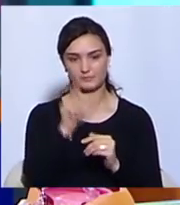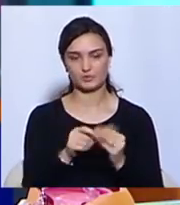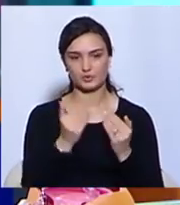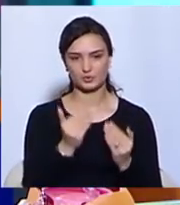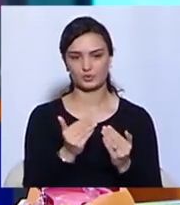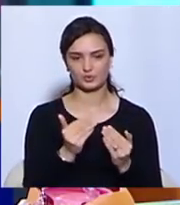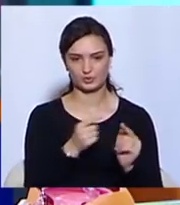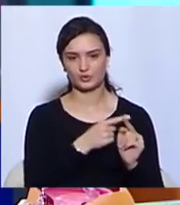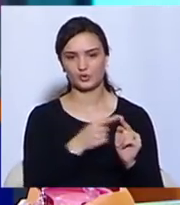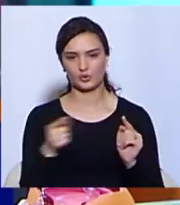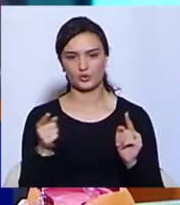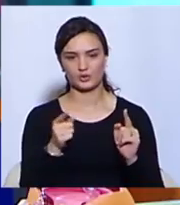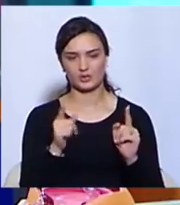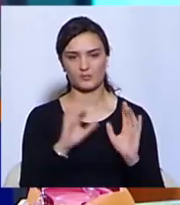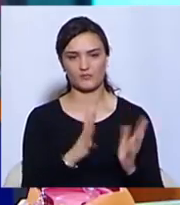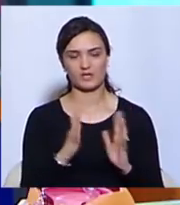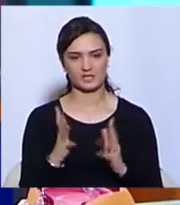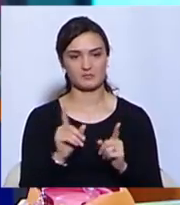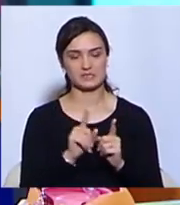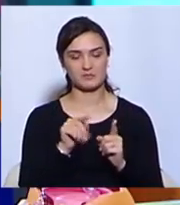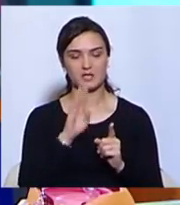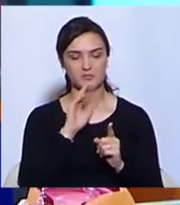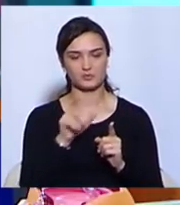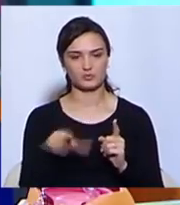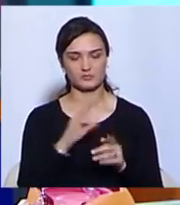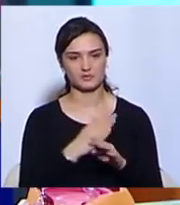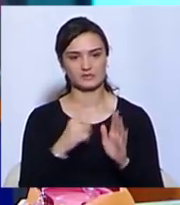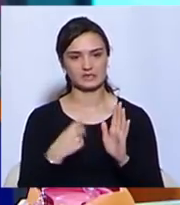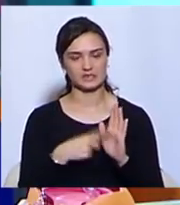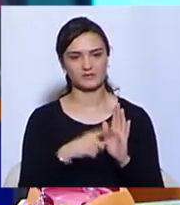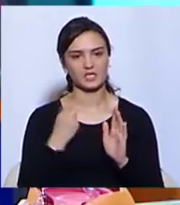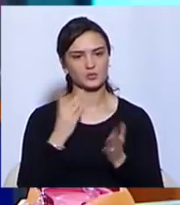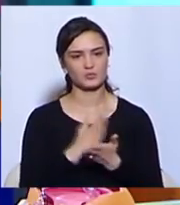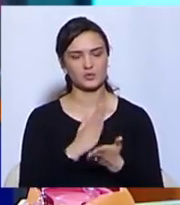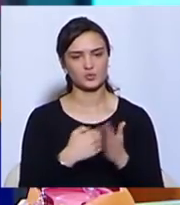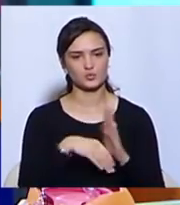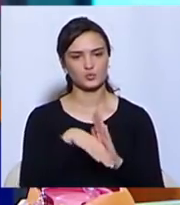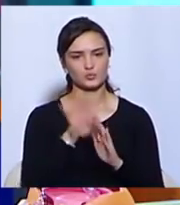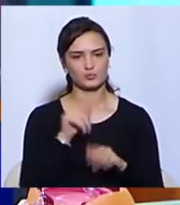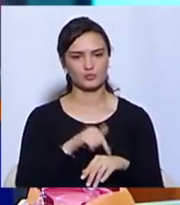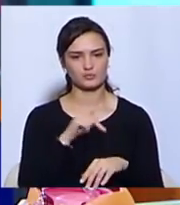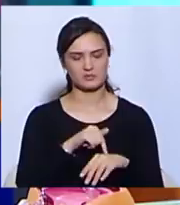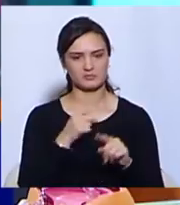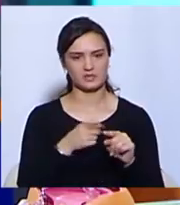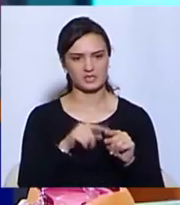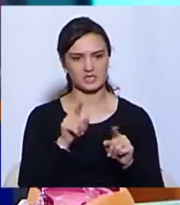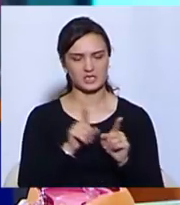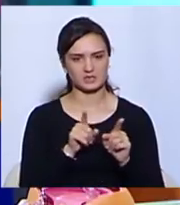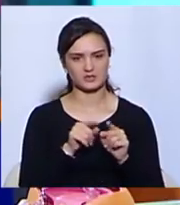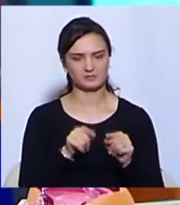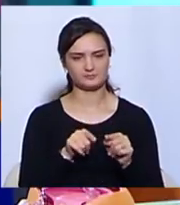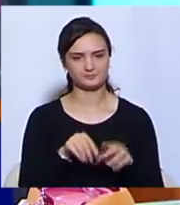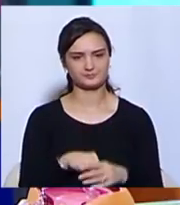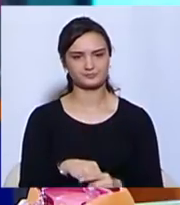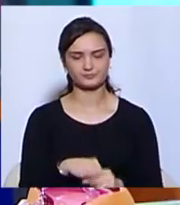ფიზიოლოგიური ქრონოლოგია მოვლენების. აი ამ ქალბატონებს აქვთ კითხვა, რატომ არის უფრო მძაფრად ეს სიმპტომები ასე